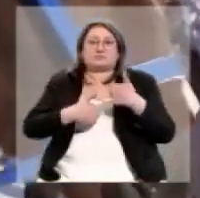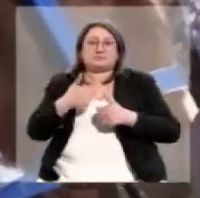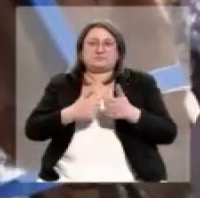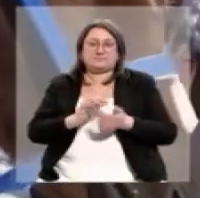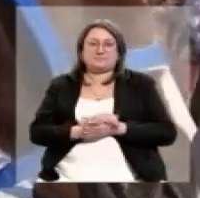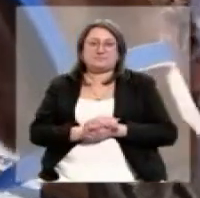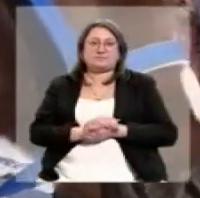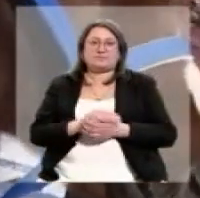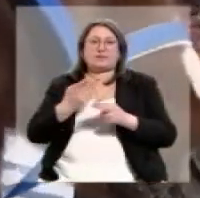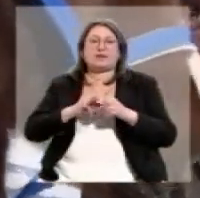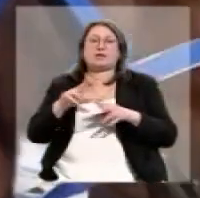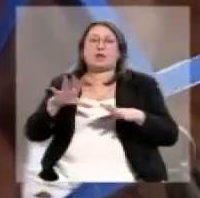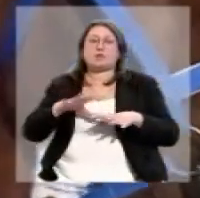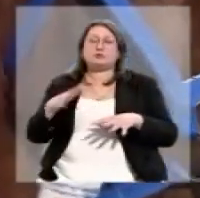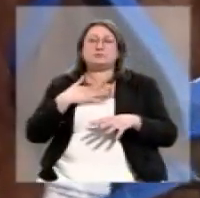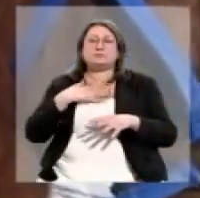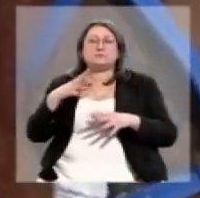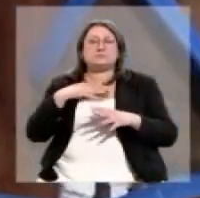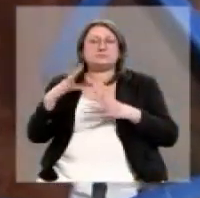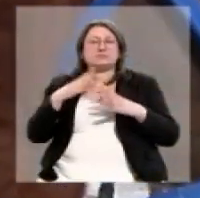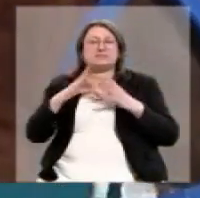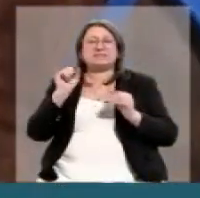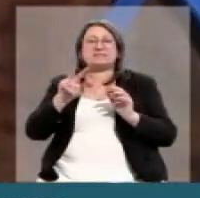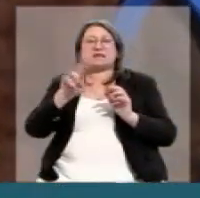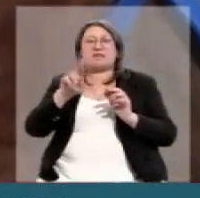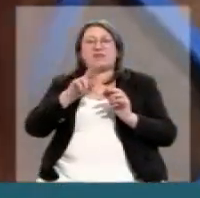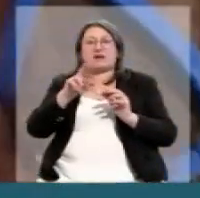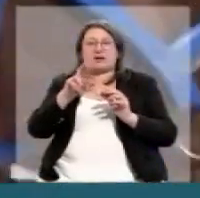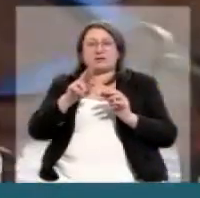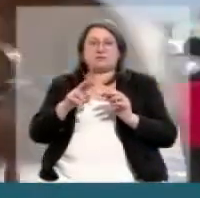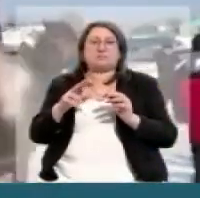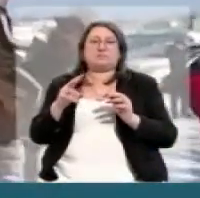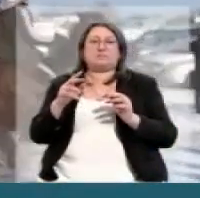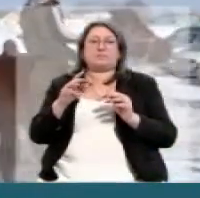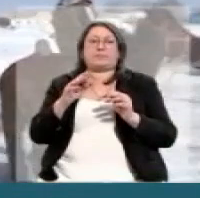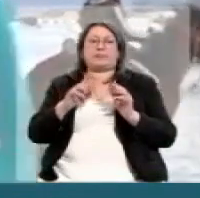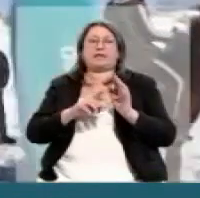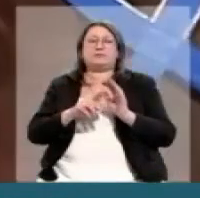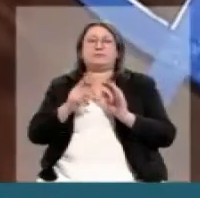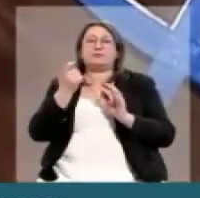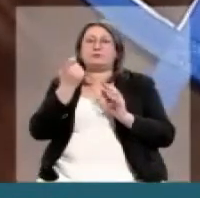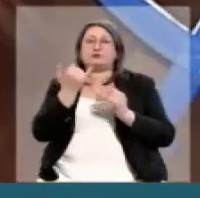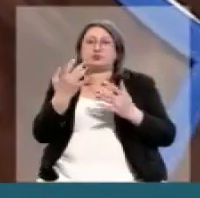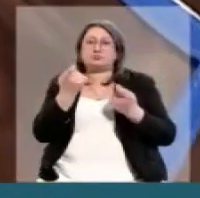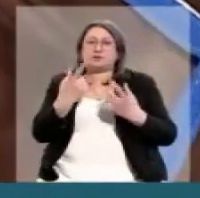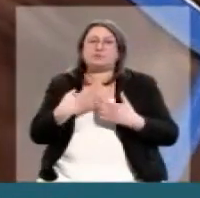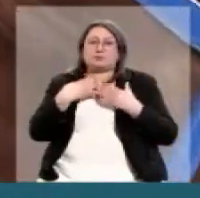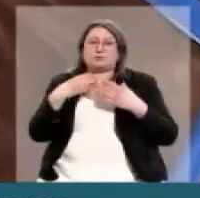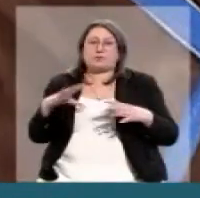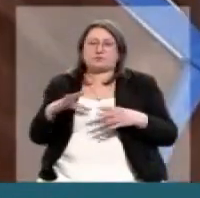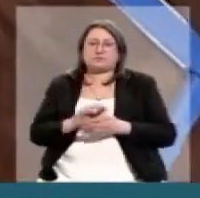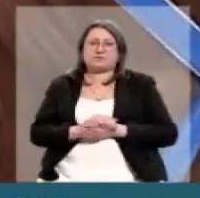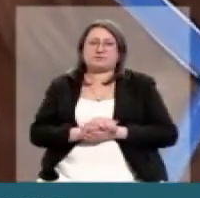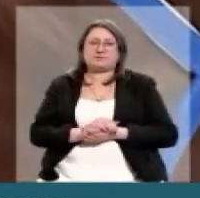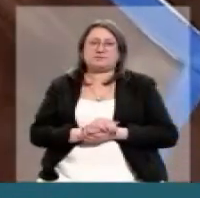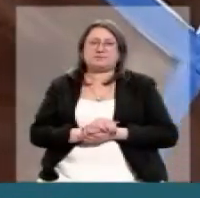Сұлпарым жинеп қой. Ай жарыс. Айт кетейін. Январь айының аяғынан бастап, февральдің басынан бастап дайындап келе жатыр. Кішкентайымнан осы 5